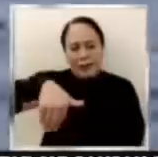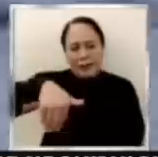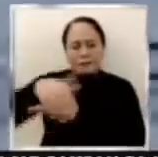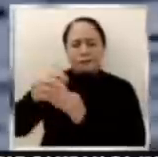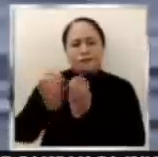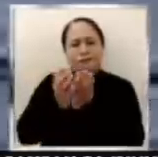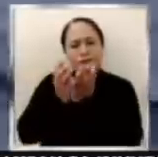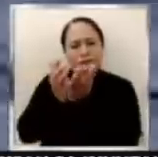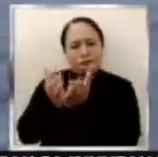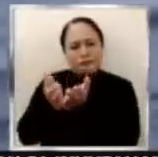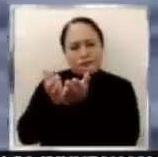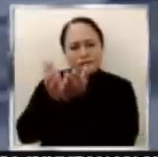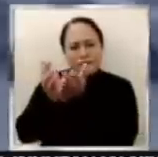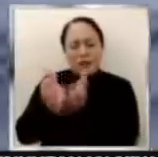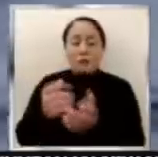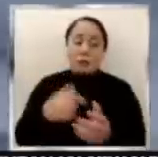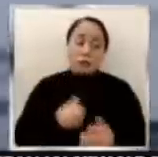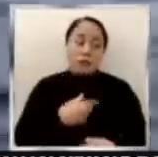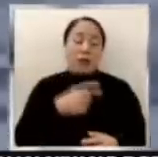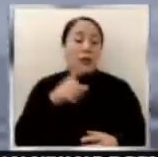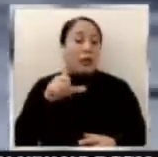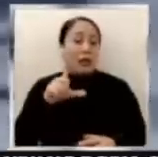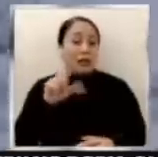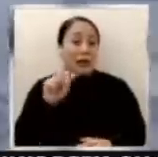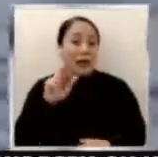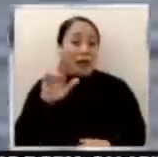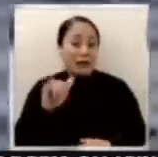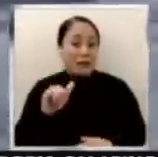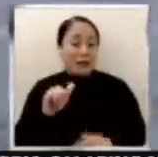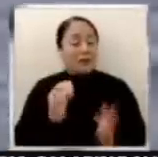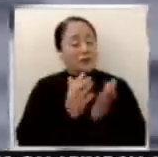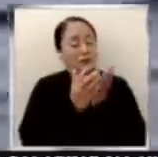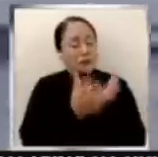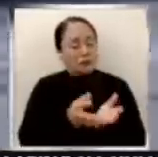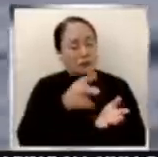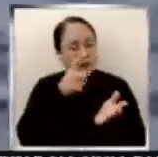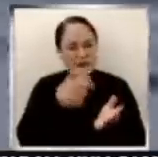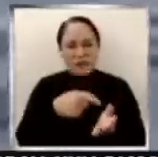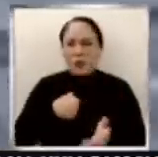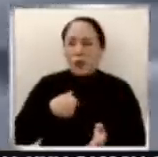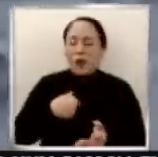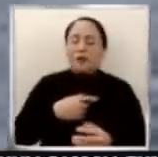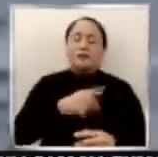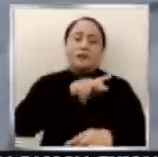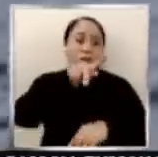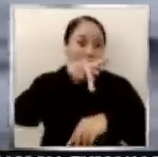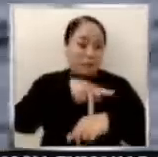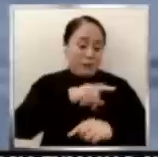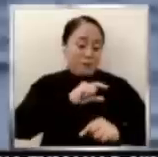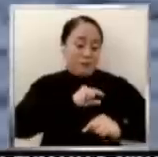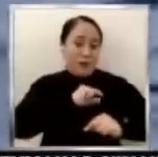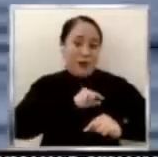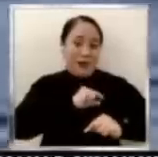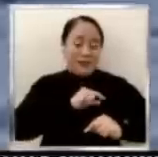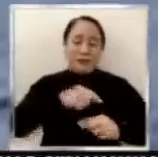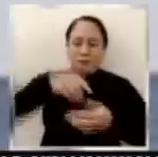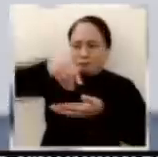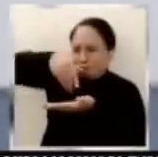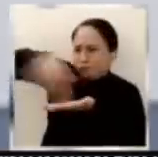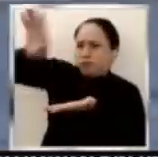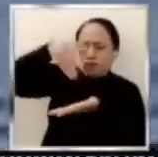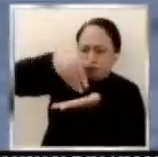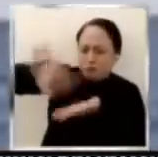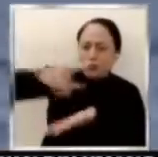ng grupo ni Larry Hugo. Ganun na lang ang tuwa nila nang mapaalis daw ng Philippine Navy at Philippine Coast Guard ang mga Chino. Tinatabuhin ng